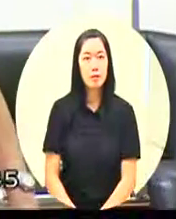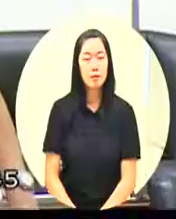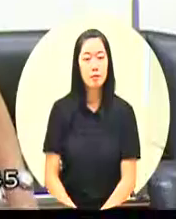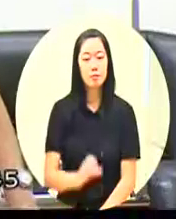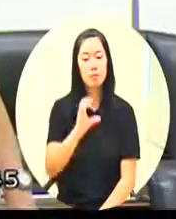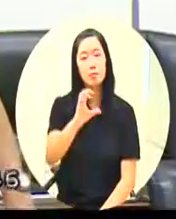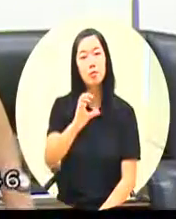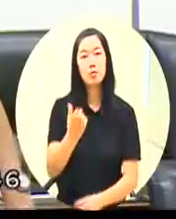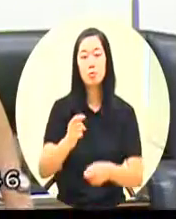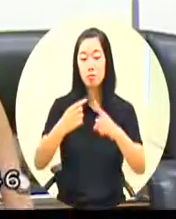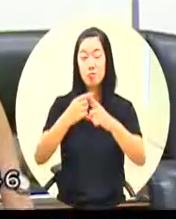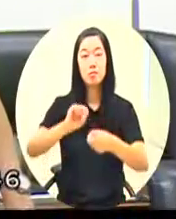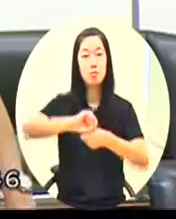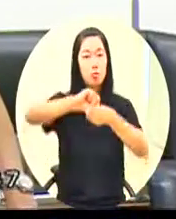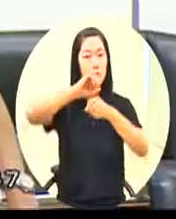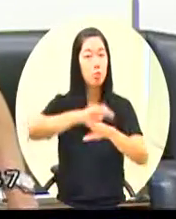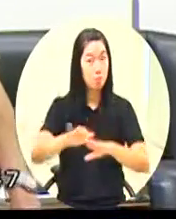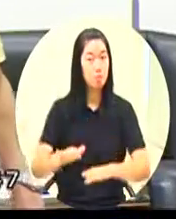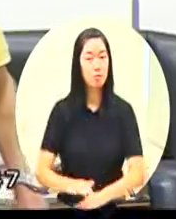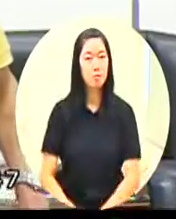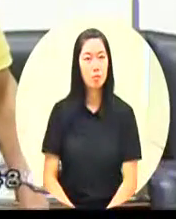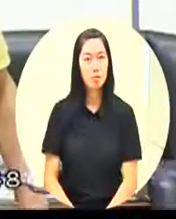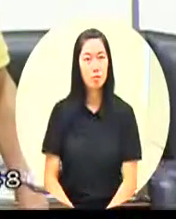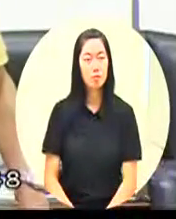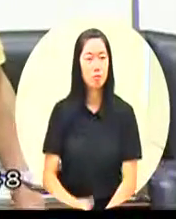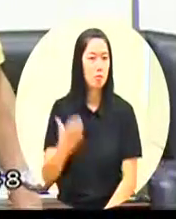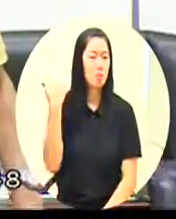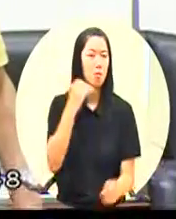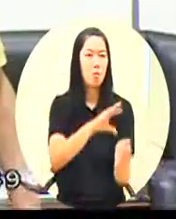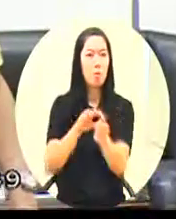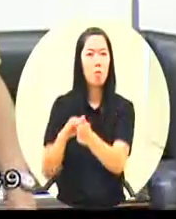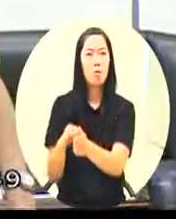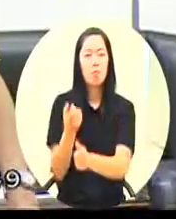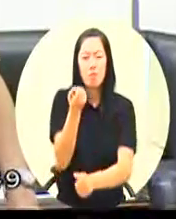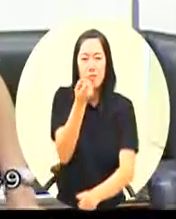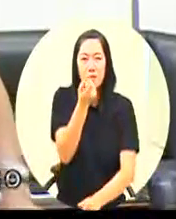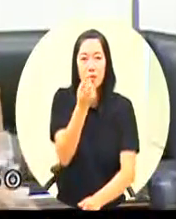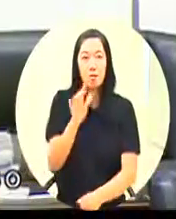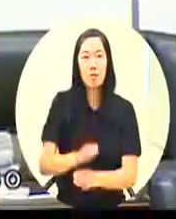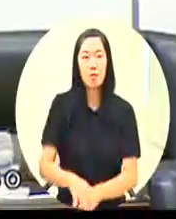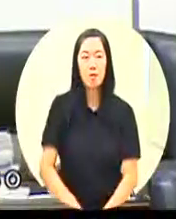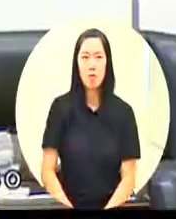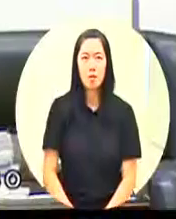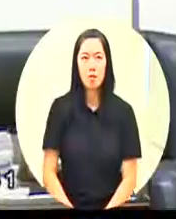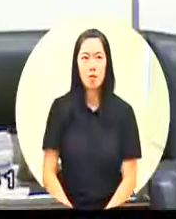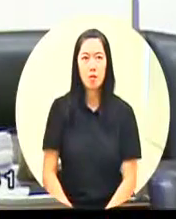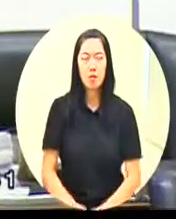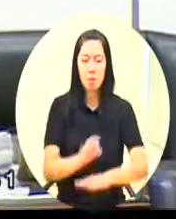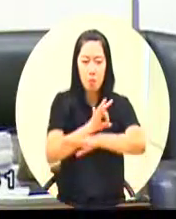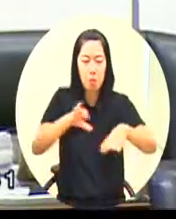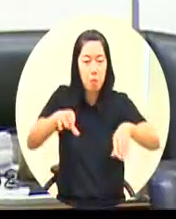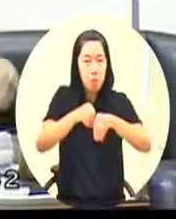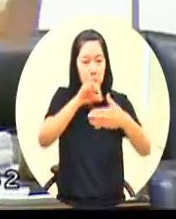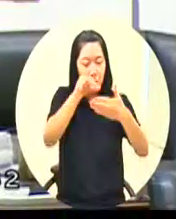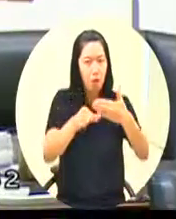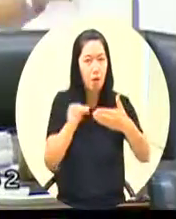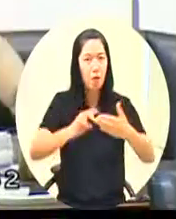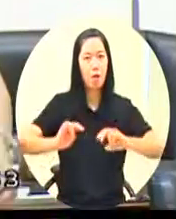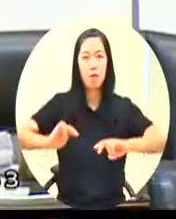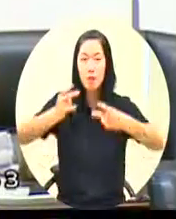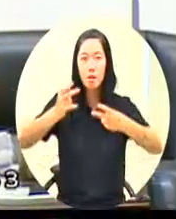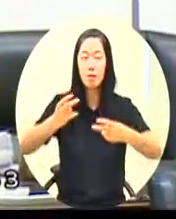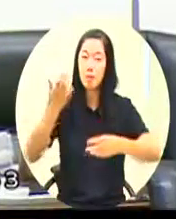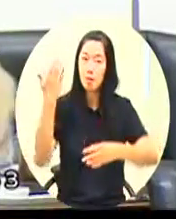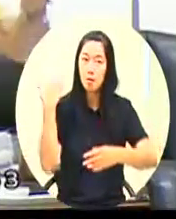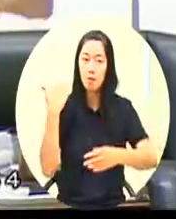多，不像我们以前没有学什么，现在课程课纲都改的不像以前，我们虽然是